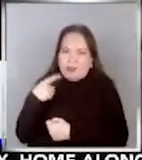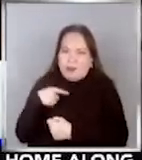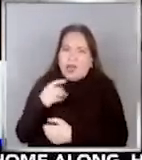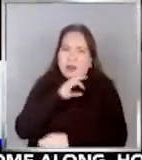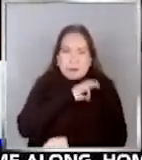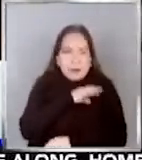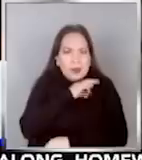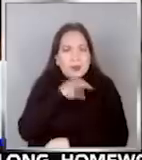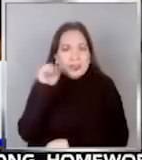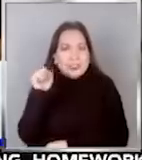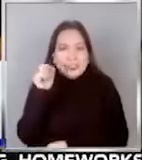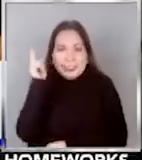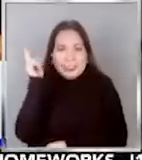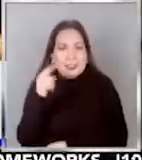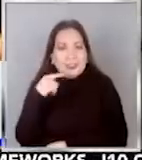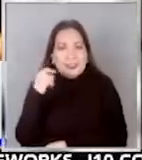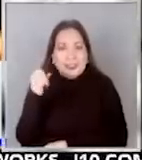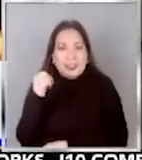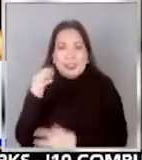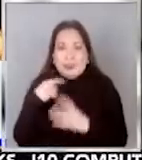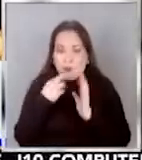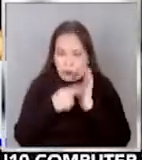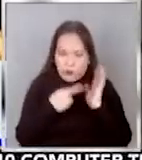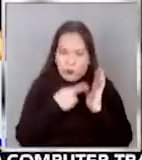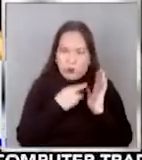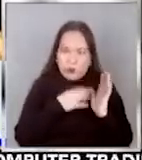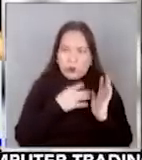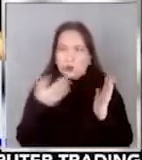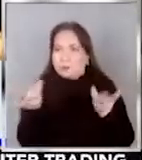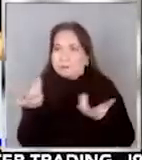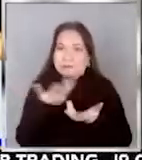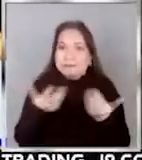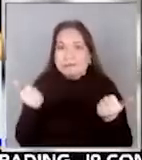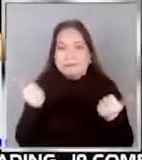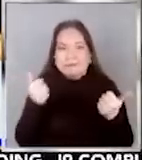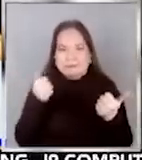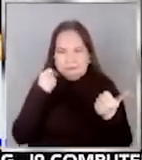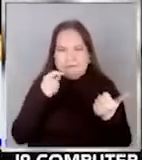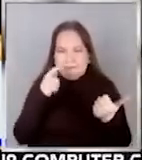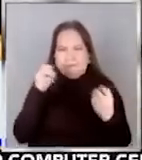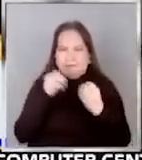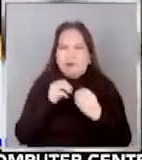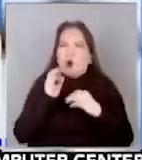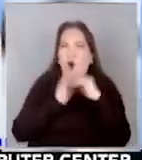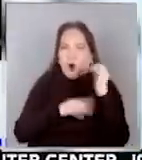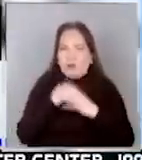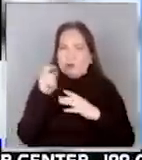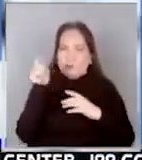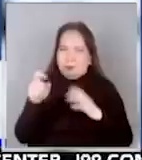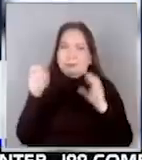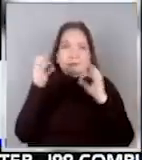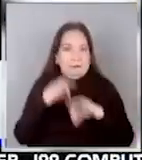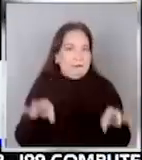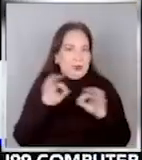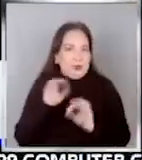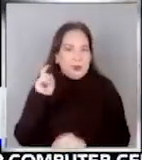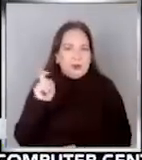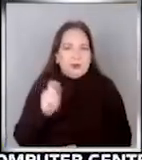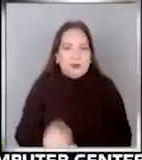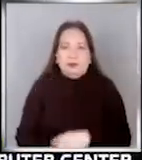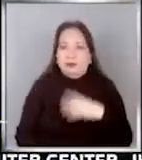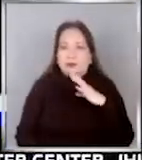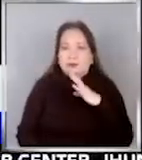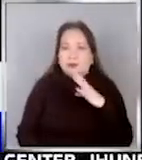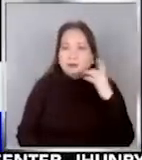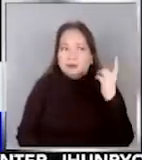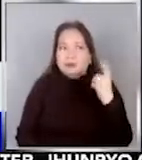to our characters, our working relationship. Siyempre, mas komportable na kami sa isa't isa. At least ngayon, mas kilala na namin